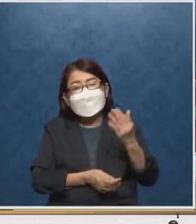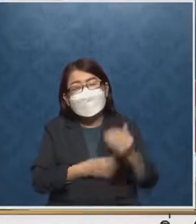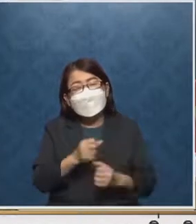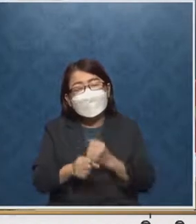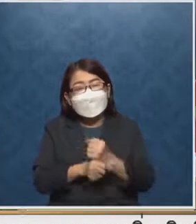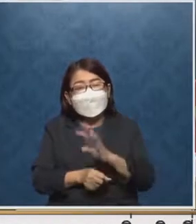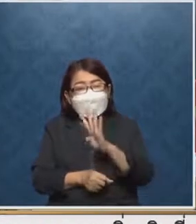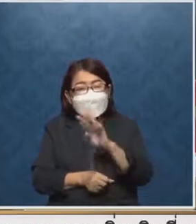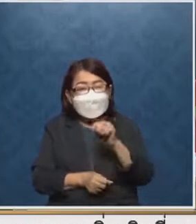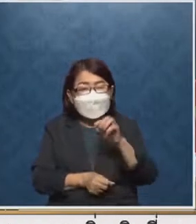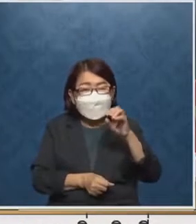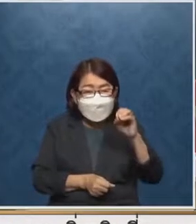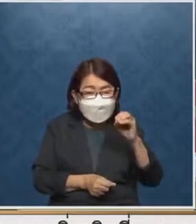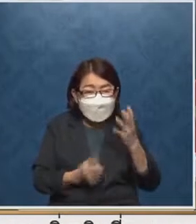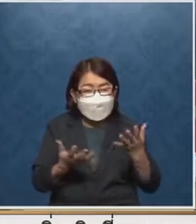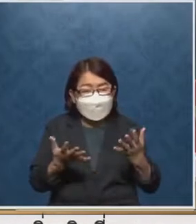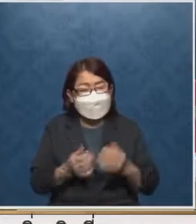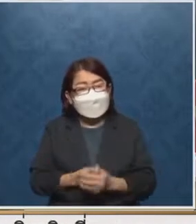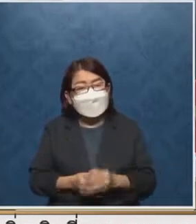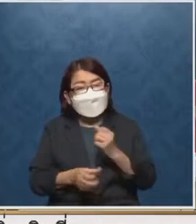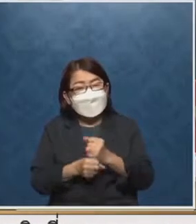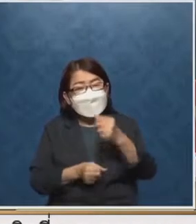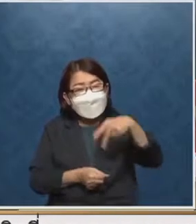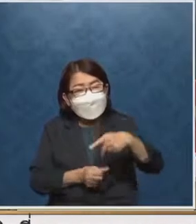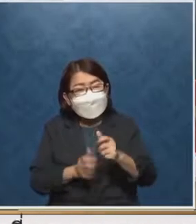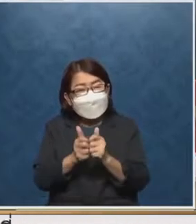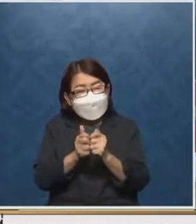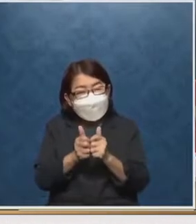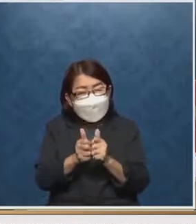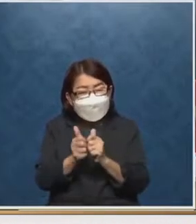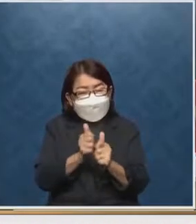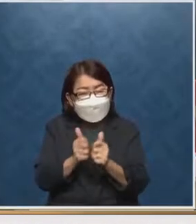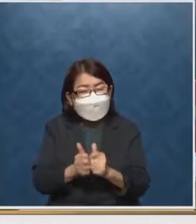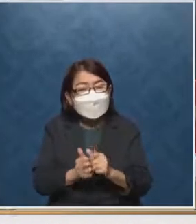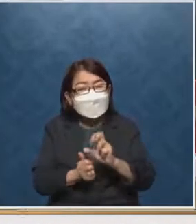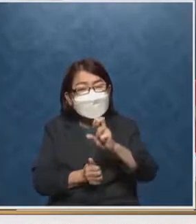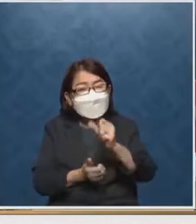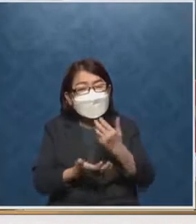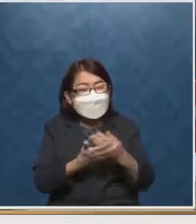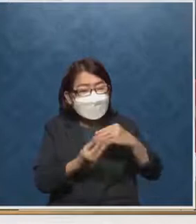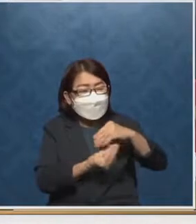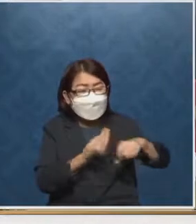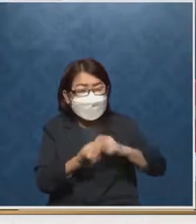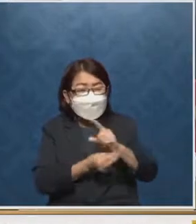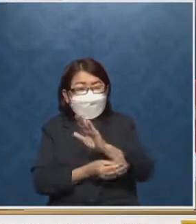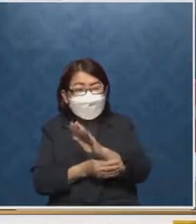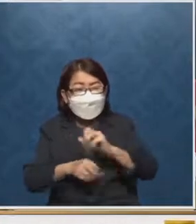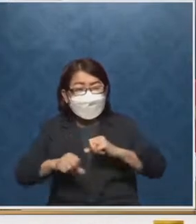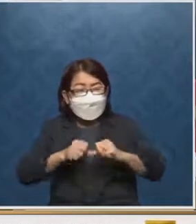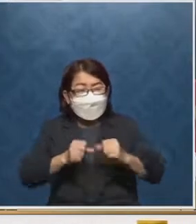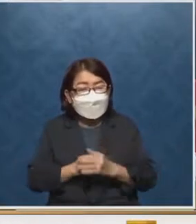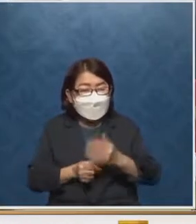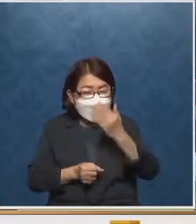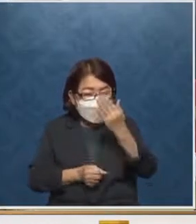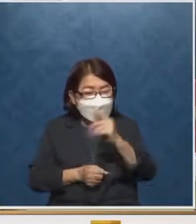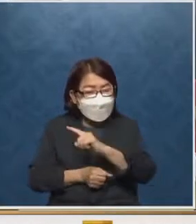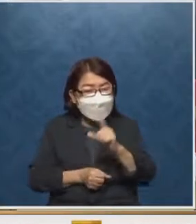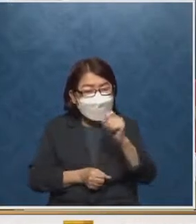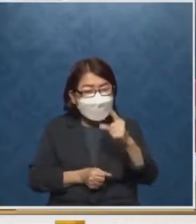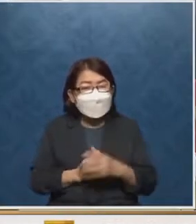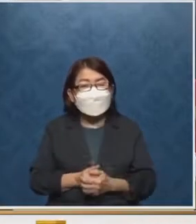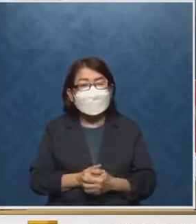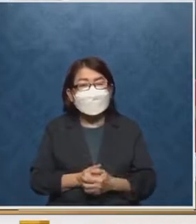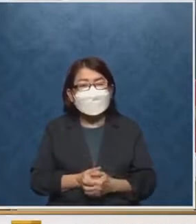ครับการแอปพลิเคชันเกมจำลองระบบเศรษฐกิจของเยาวชนนะครับสวัสดีวันศุกร์สต็อปบูล